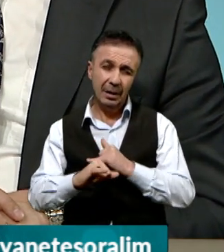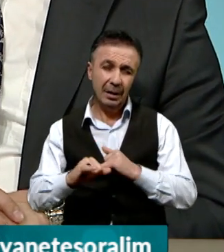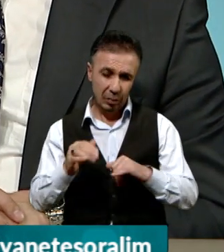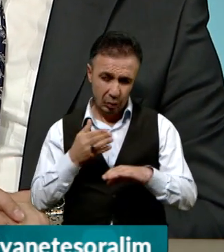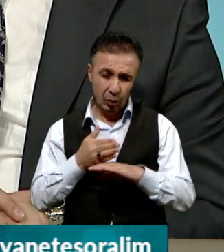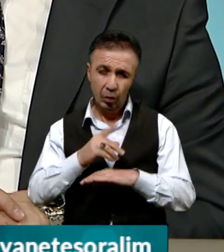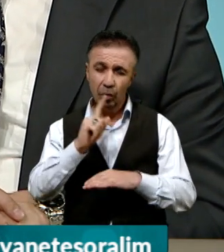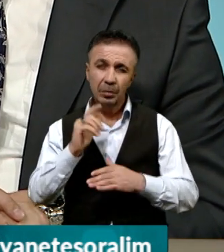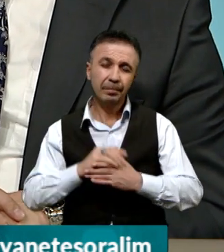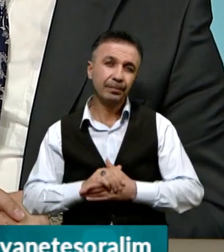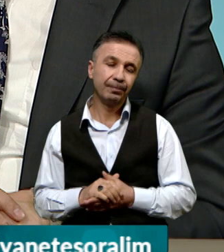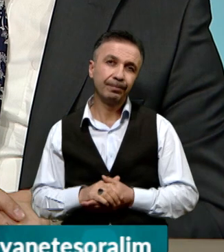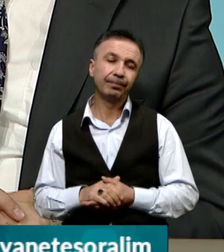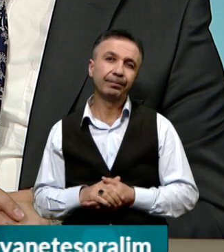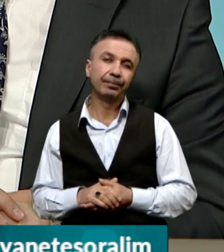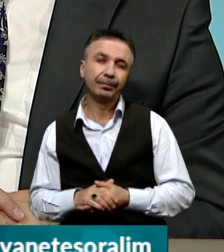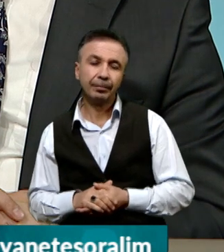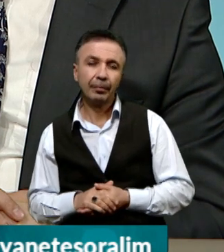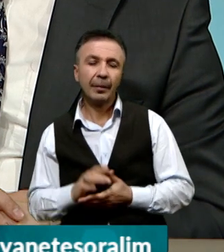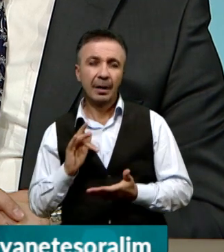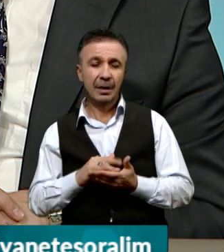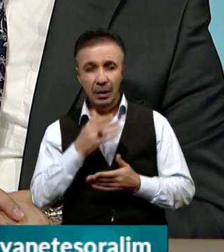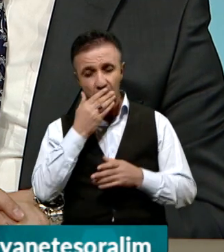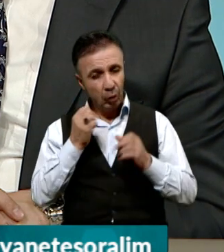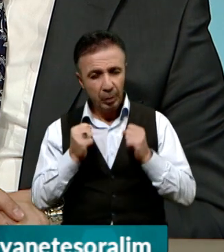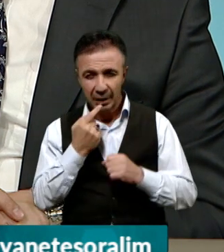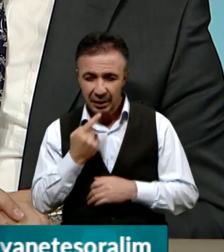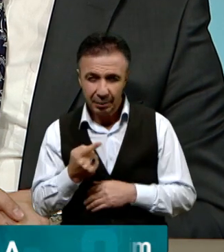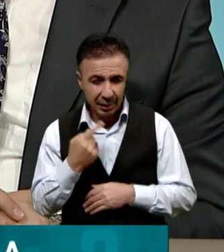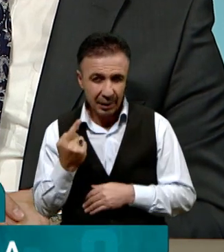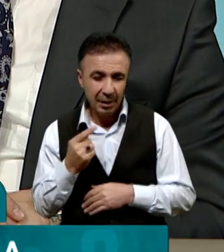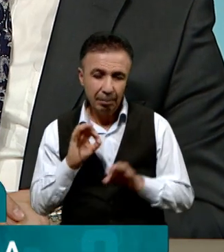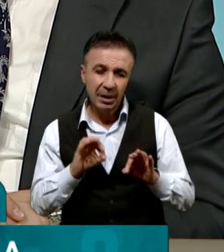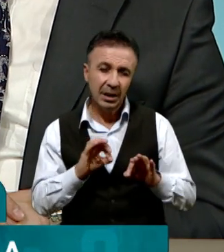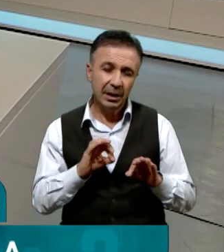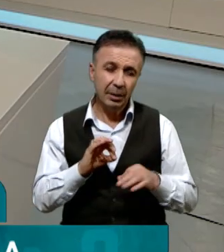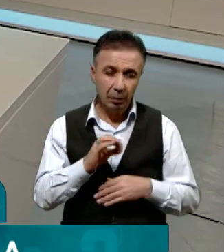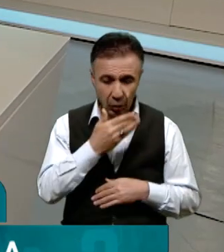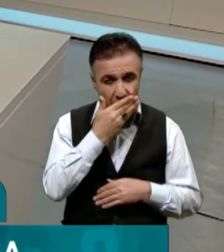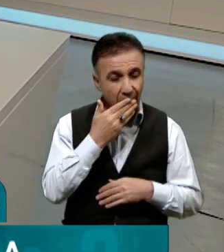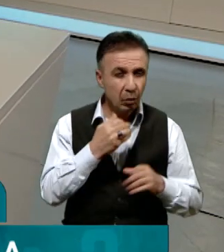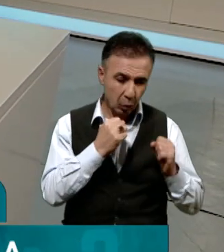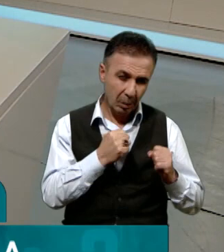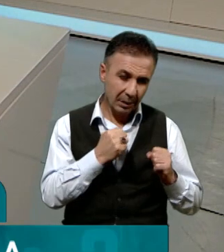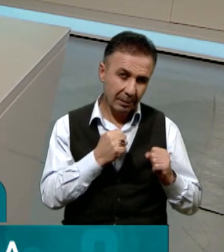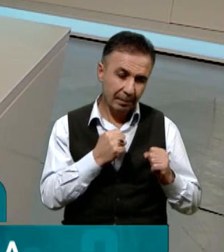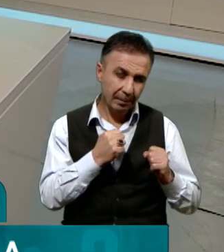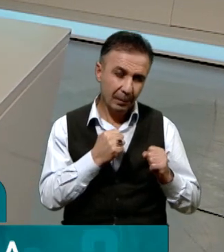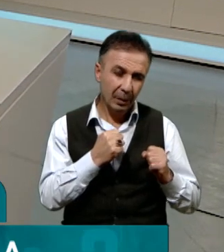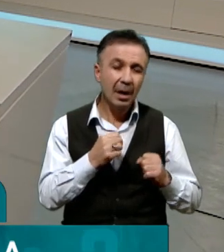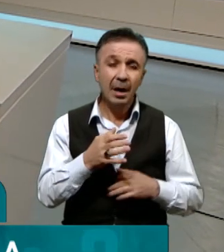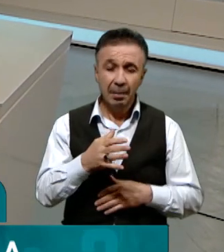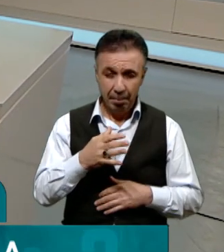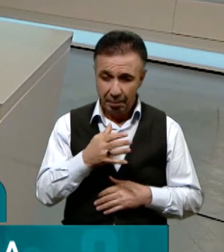bizi yanlışa mı götürür? Yani kefaret dediğimiz şey aslında başladığımız bir konu oruçsa, başladığımız bir